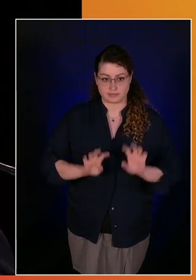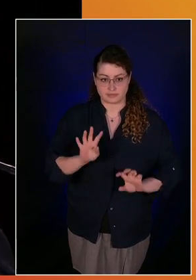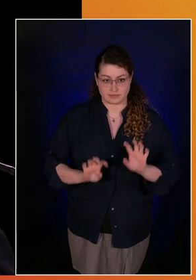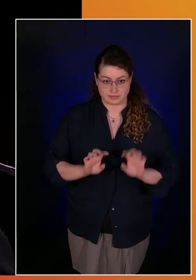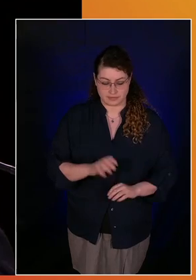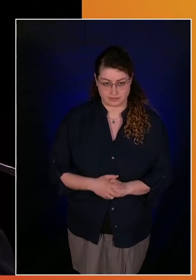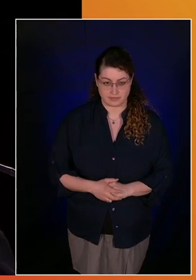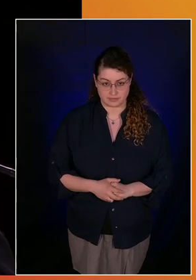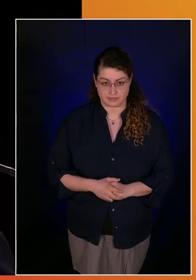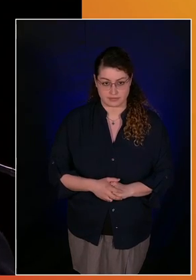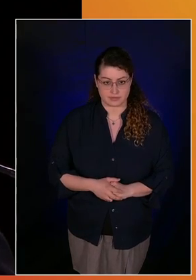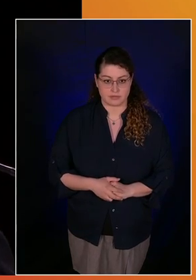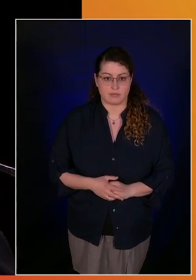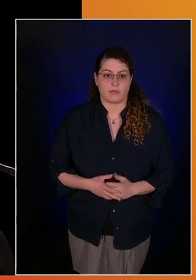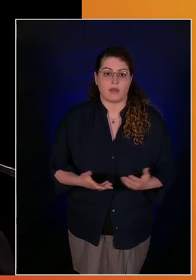non